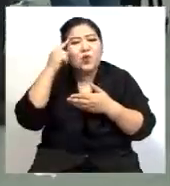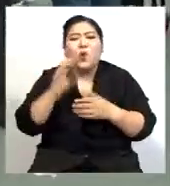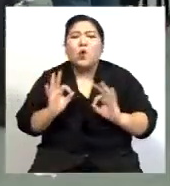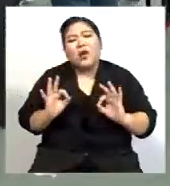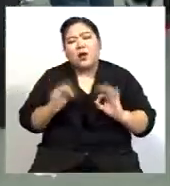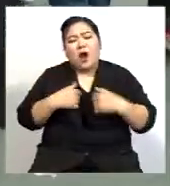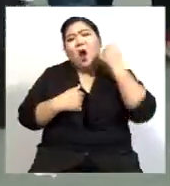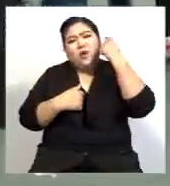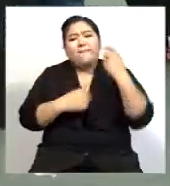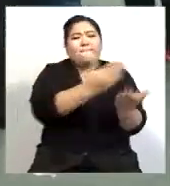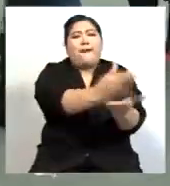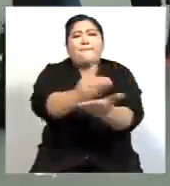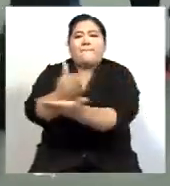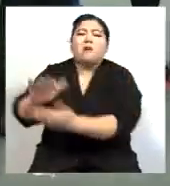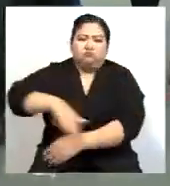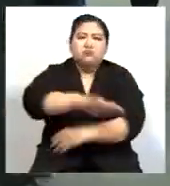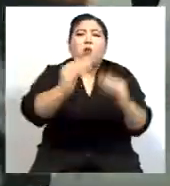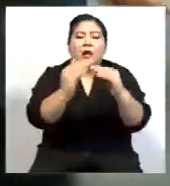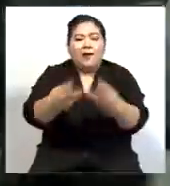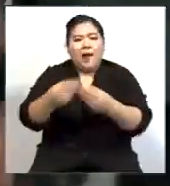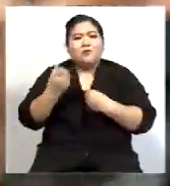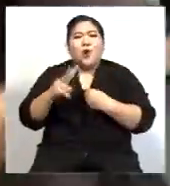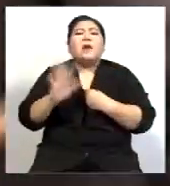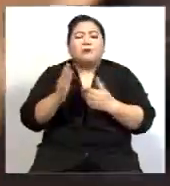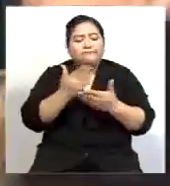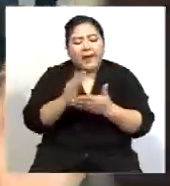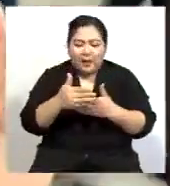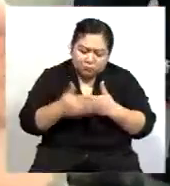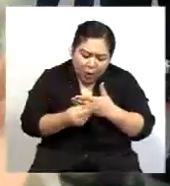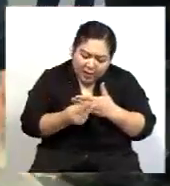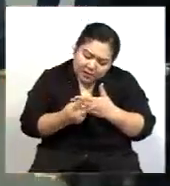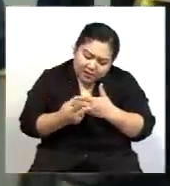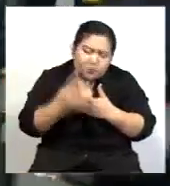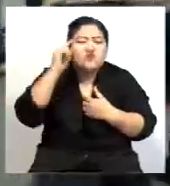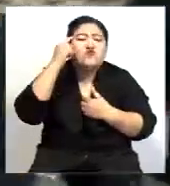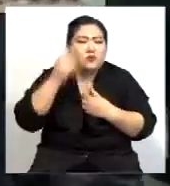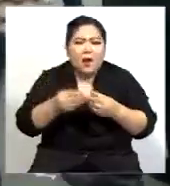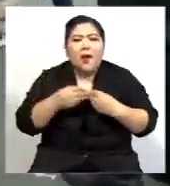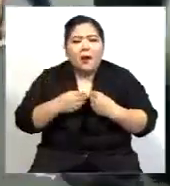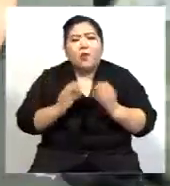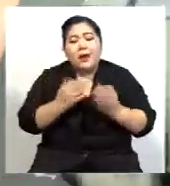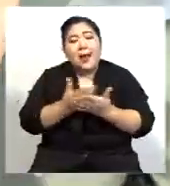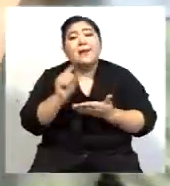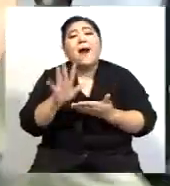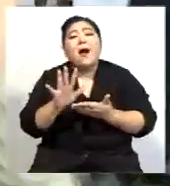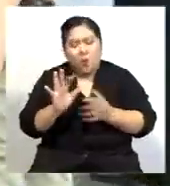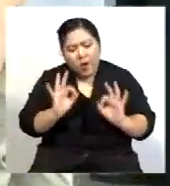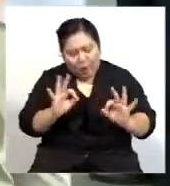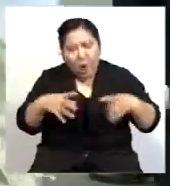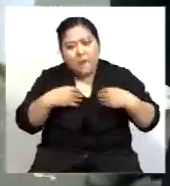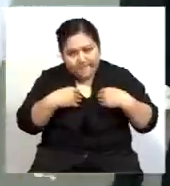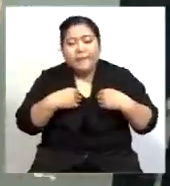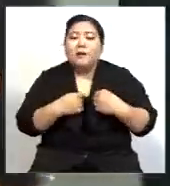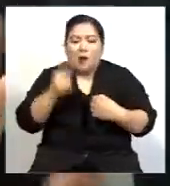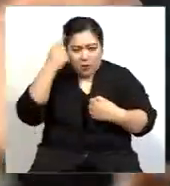ข้าใจเขาเพราะว่าเขาอยากให้คนได้ทั่วกว้างขวางเขากลัวเราก็คิดในด้านรัฐบาลคืออาจจะต้อง